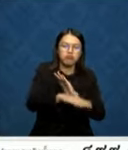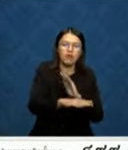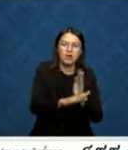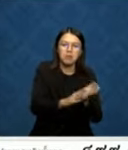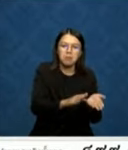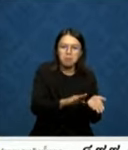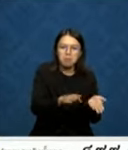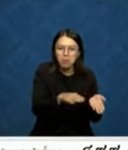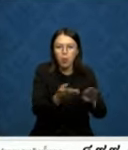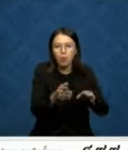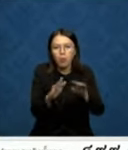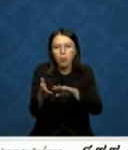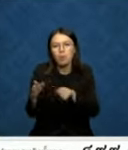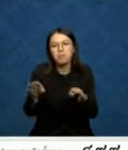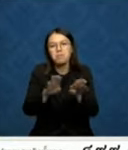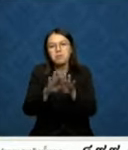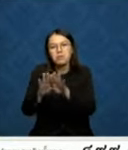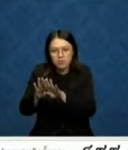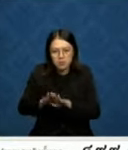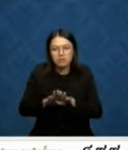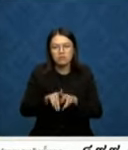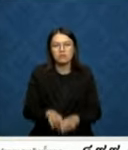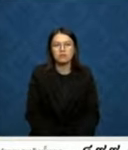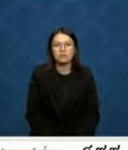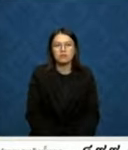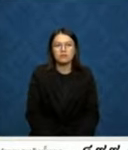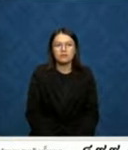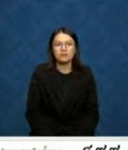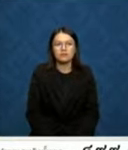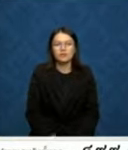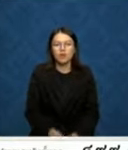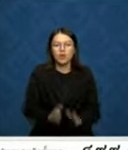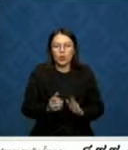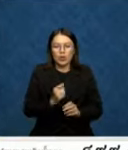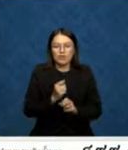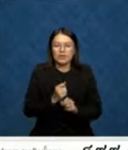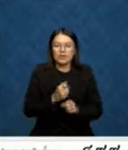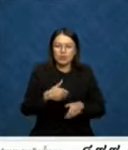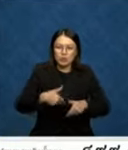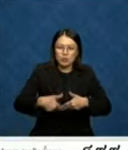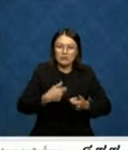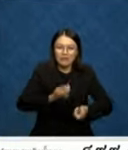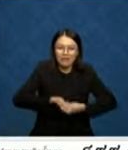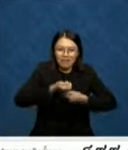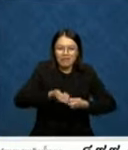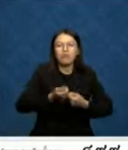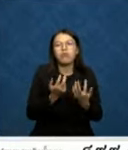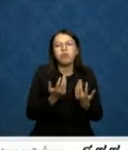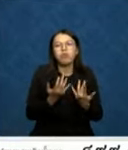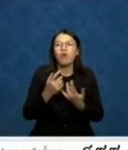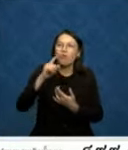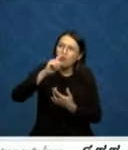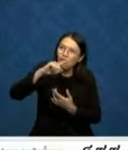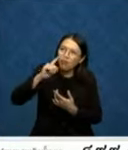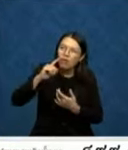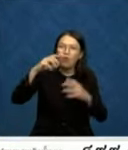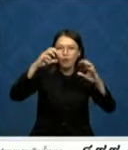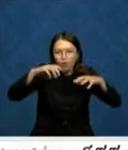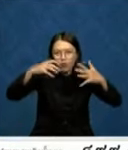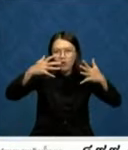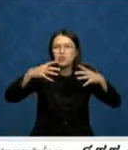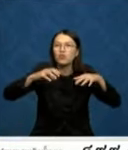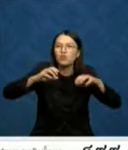ปิดตัวไปนะครับมันเหมือนกับเกษตรกรเปรียบประชาชนเป็นเกษตรกรที่รอฟ้ารอฝน